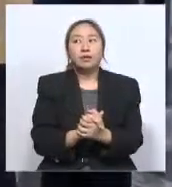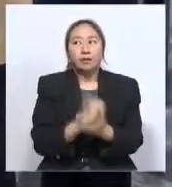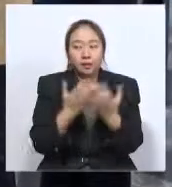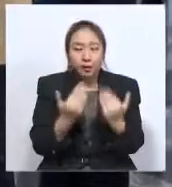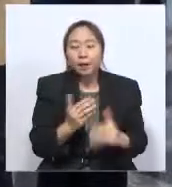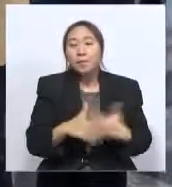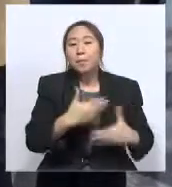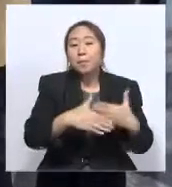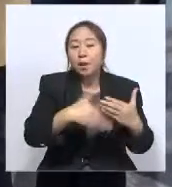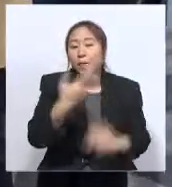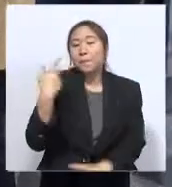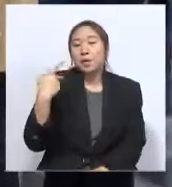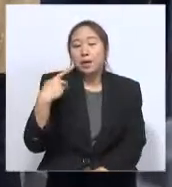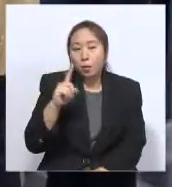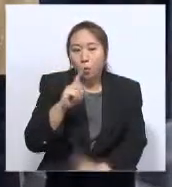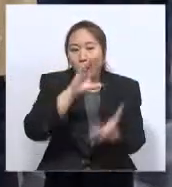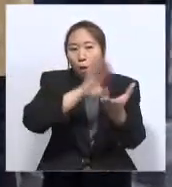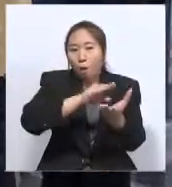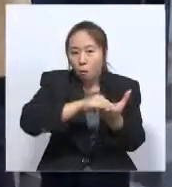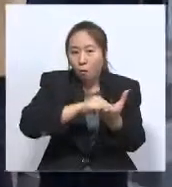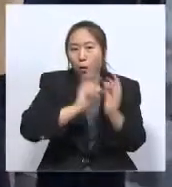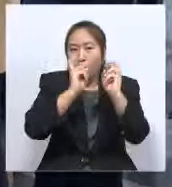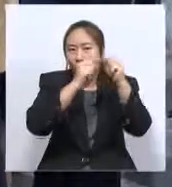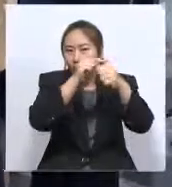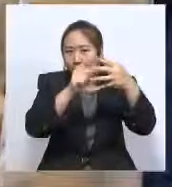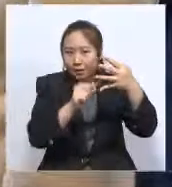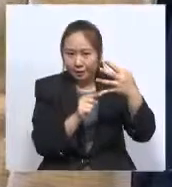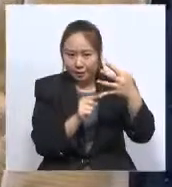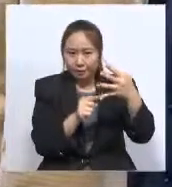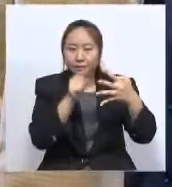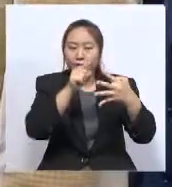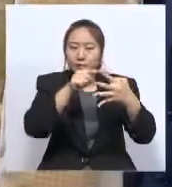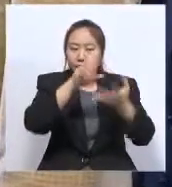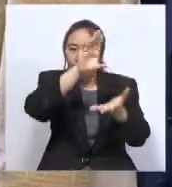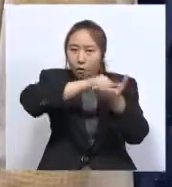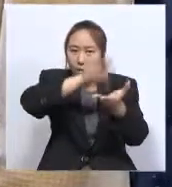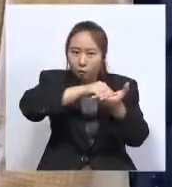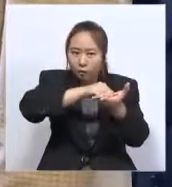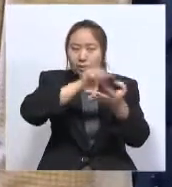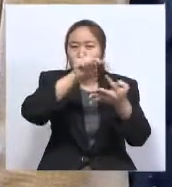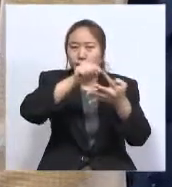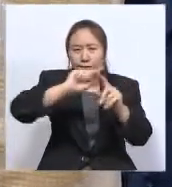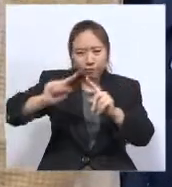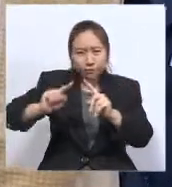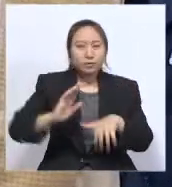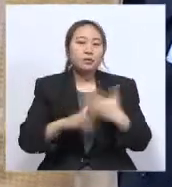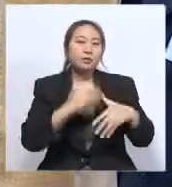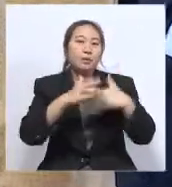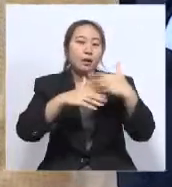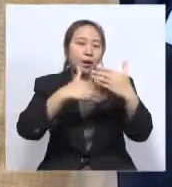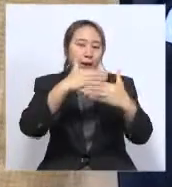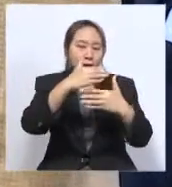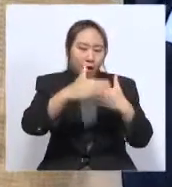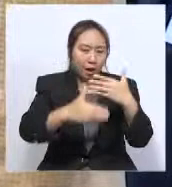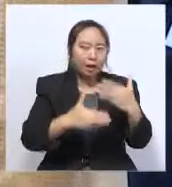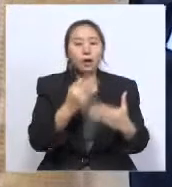การขับเคลื่อนการใช้ประโยชน์ข้อมูลขนาดใหญ่จำนวน4เรื่องประกอบด้วย Big Data Analytics เพื่อพัฒนาโมเดลคาดการณ์